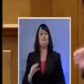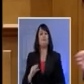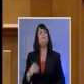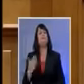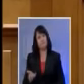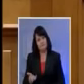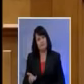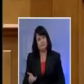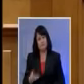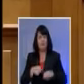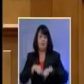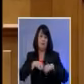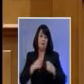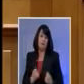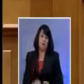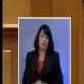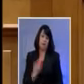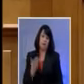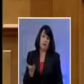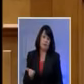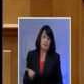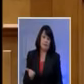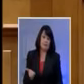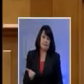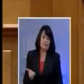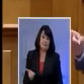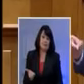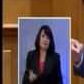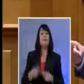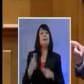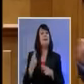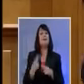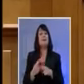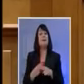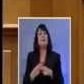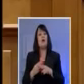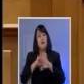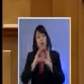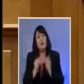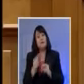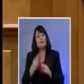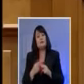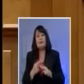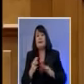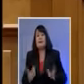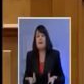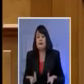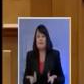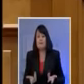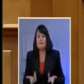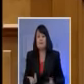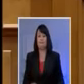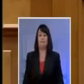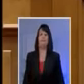αυτό θα σας απογοητεύσει λοιπόν. Και το σημαντικότερο από όλα, γιατί